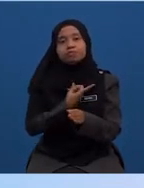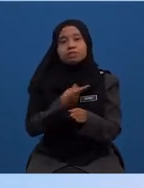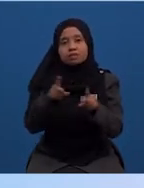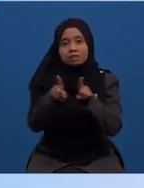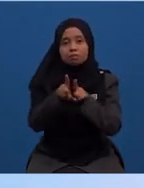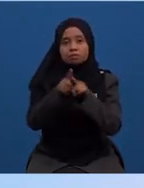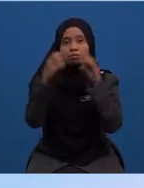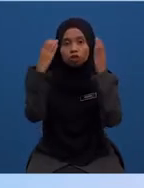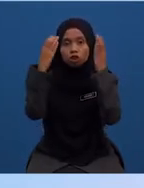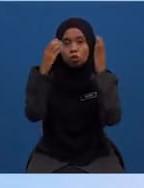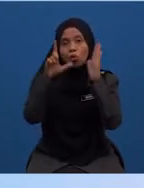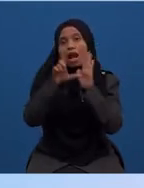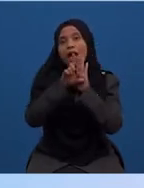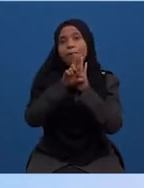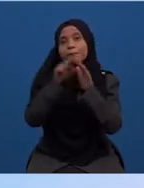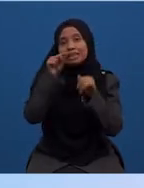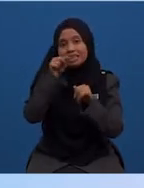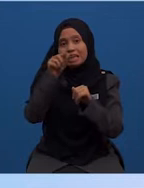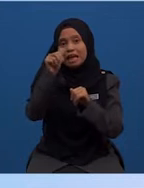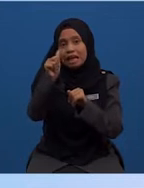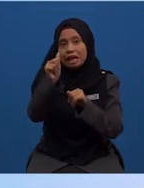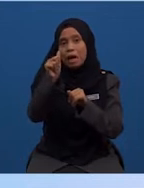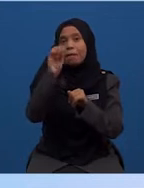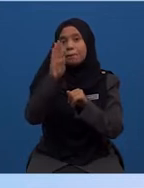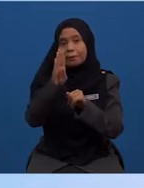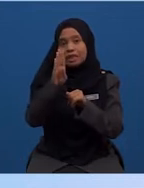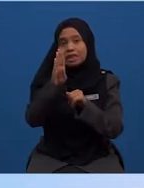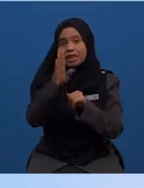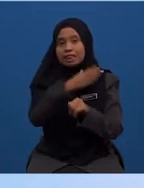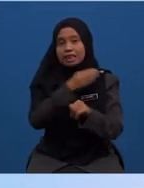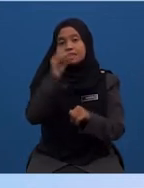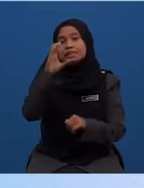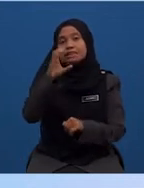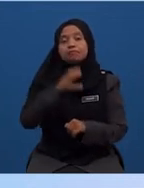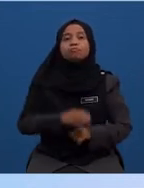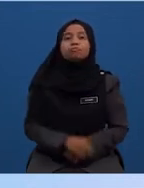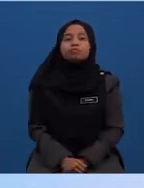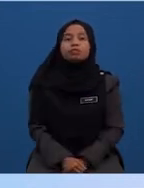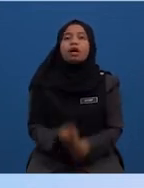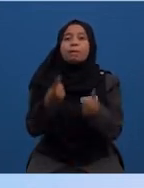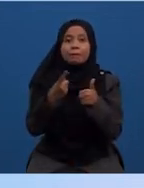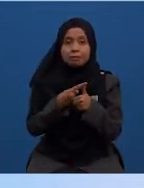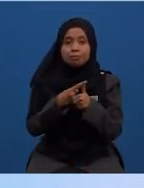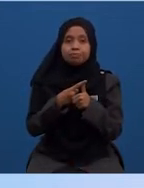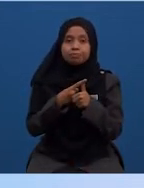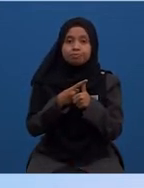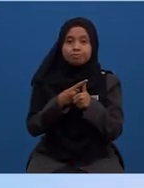murid-murid bersama cikgu melabel titik A, B dan C.